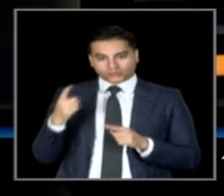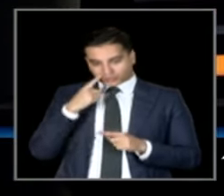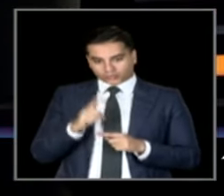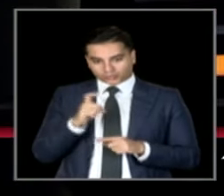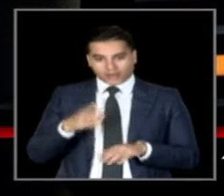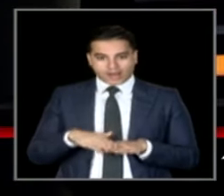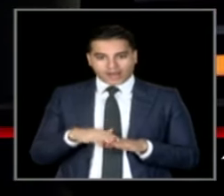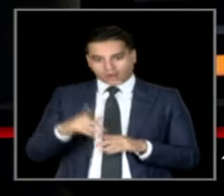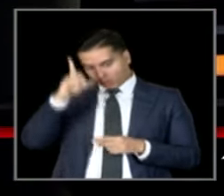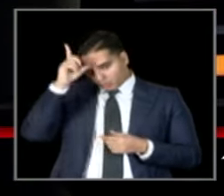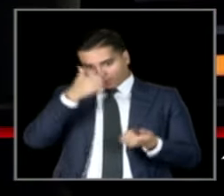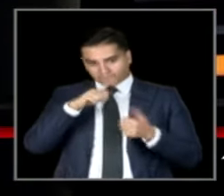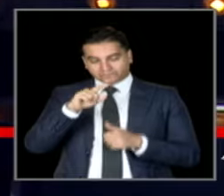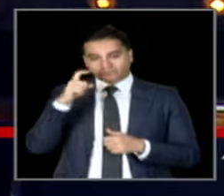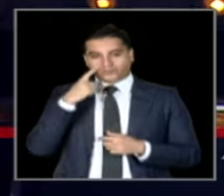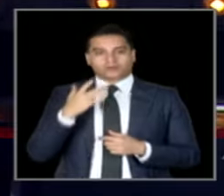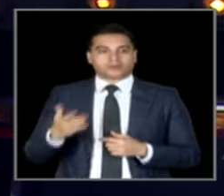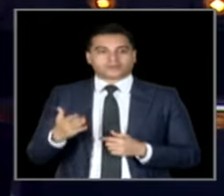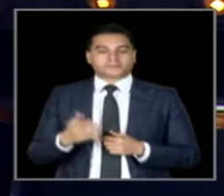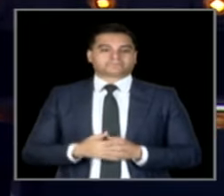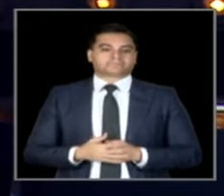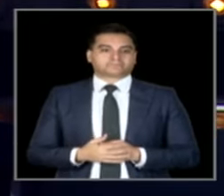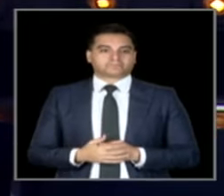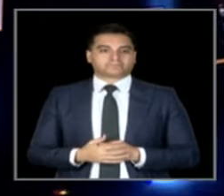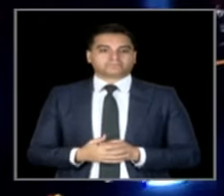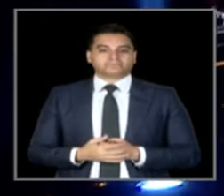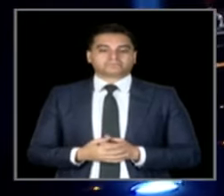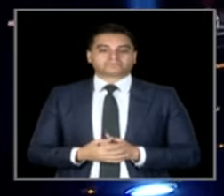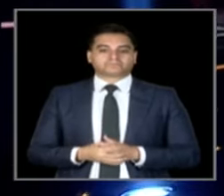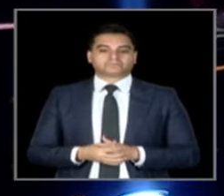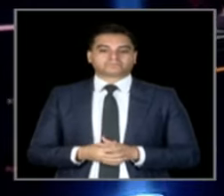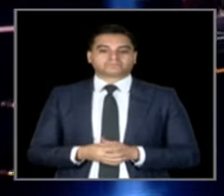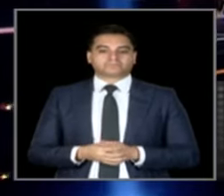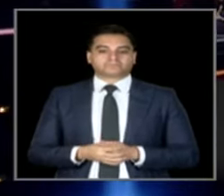عندكم سؤال في العلوم. علوم، والسؤال: